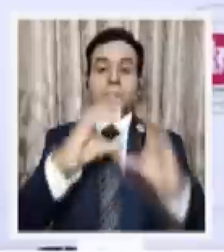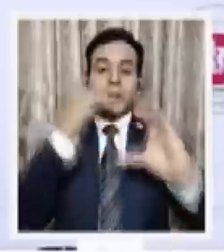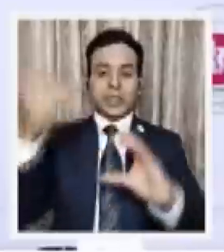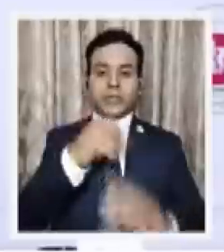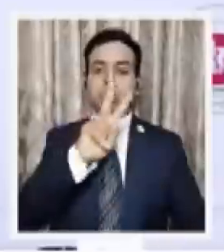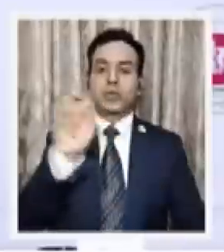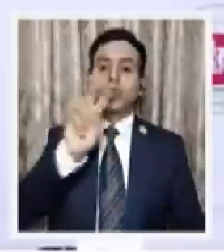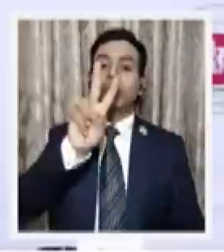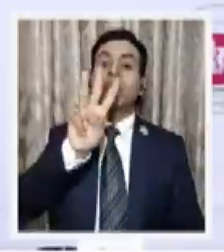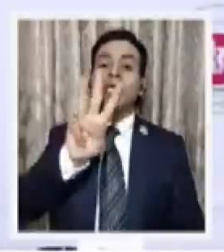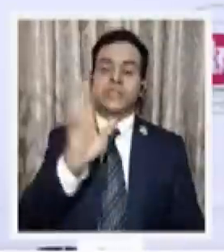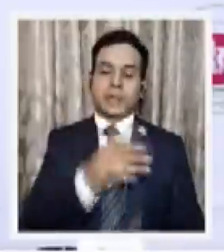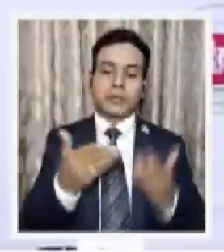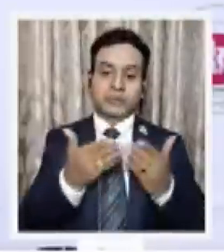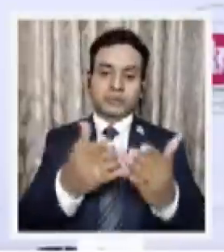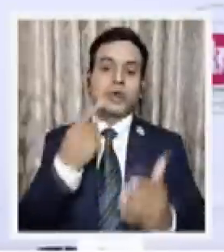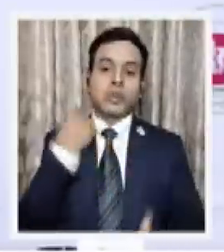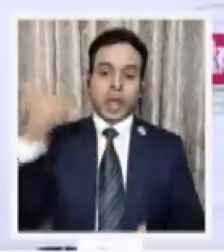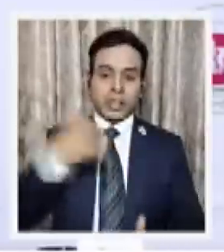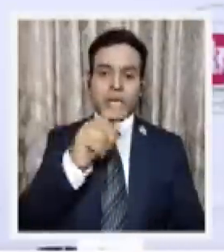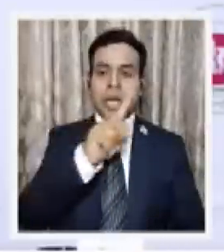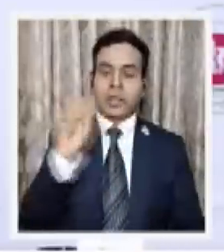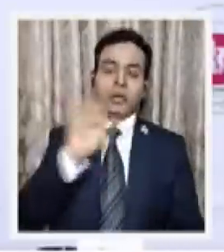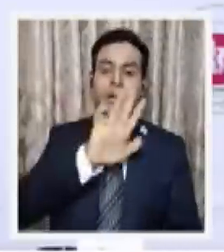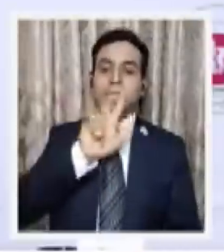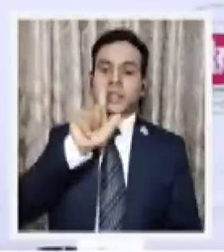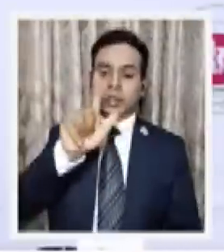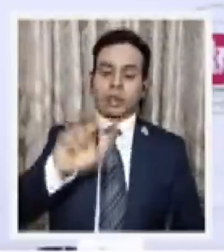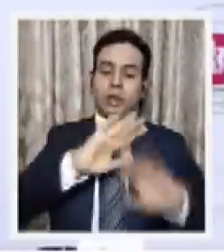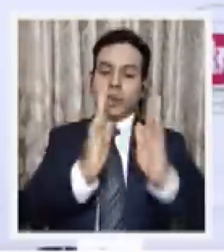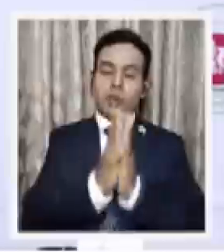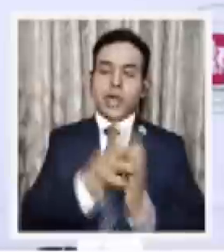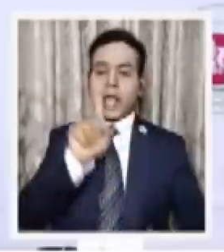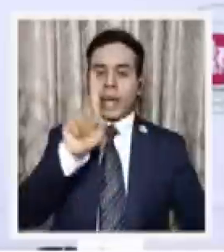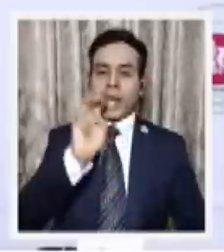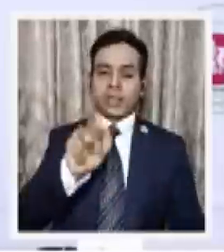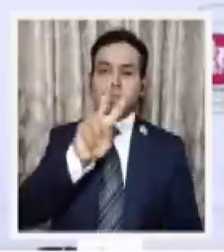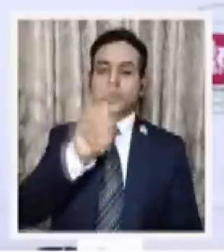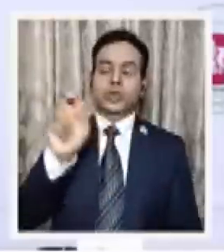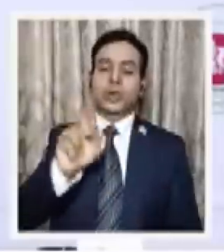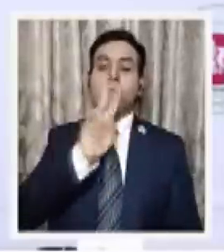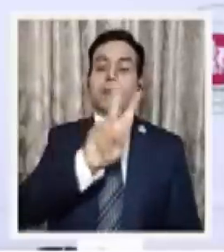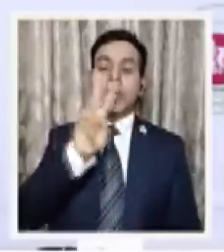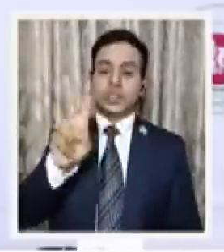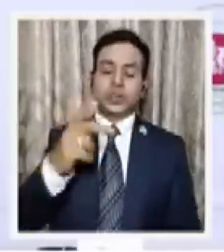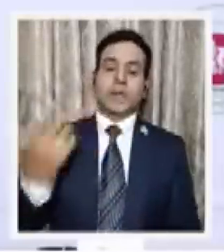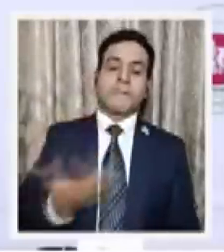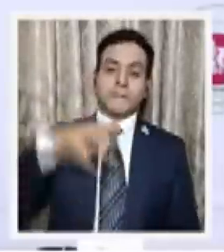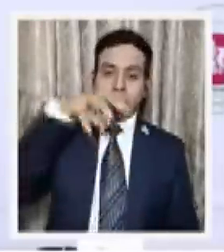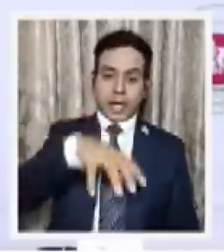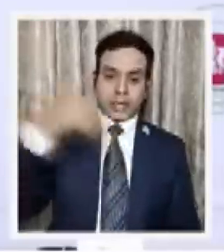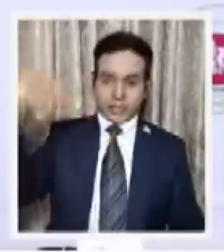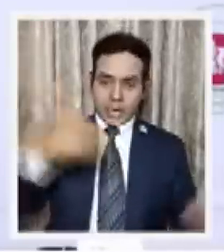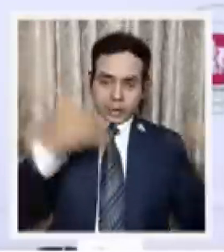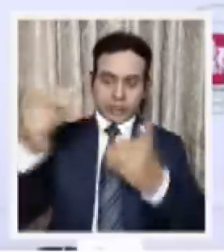223 জন এবং 2টি সমুদ্র বন্দরে 157 জন। সর্বমোট 1,222 জন স্ক্রিনিং করা হয়েছে গত 24 ঘন্টায় এবং এ